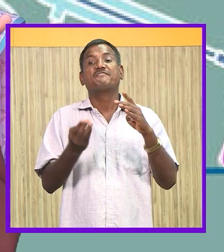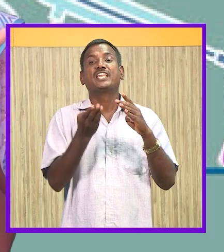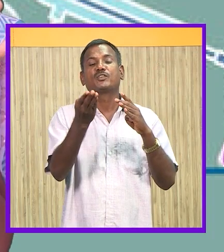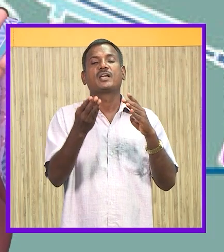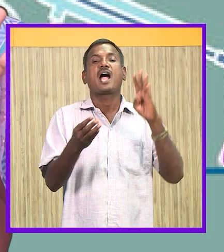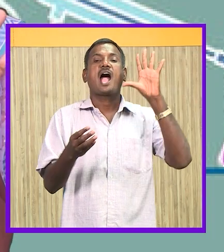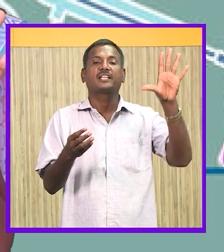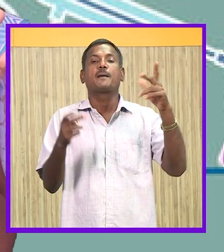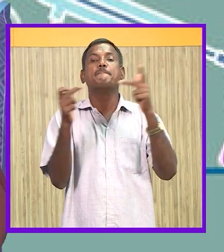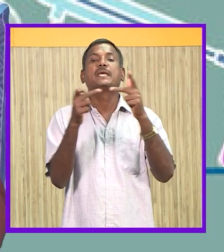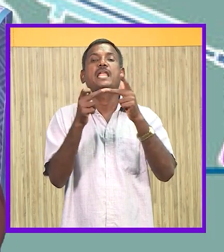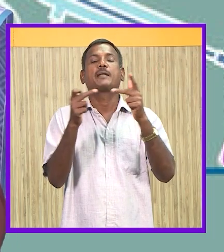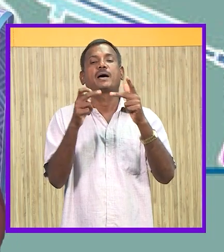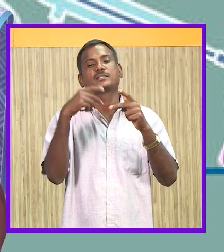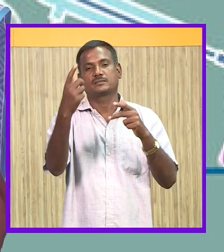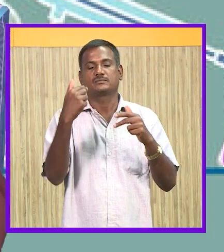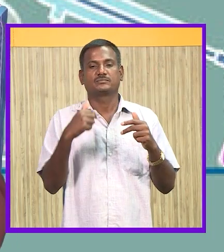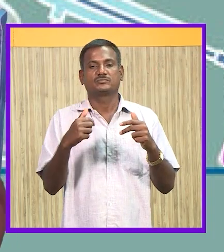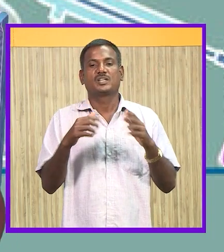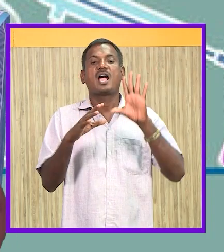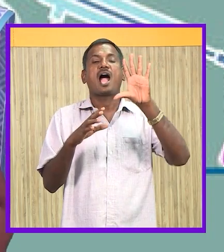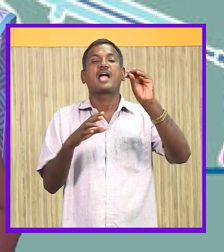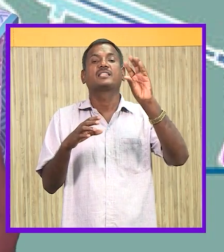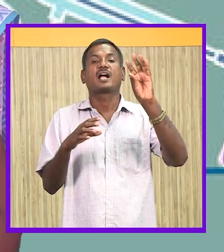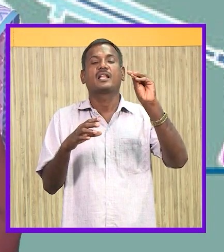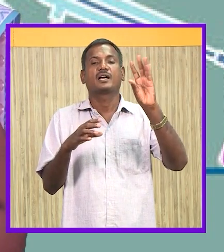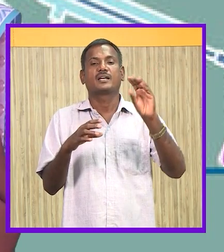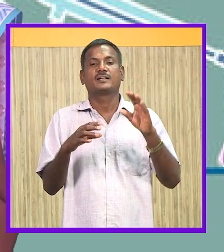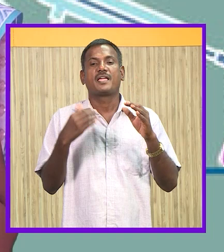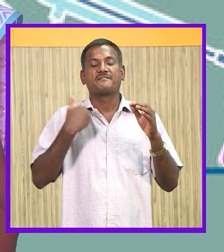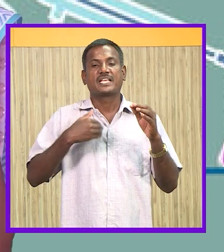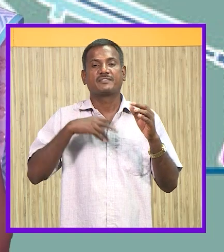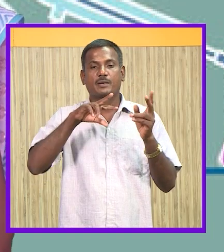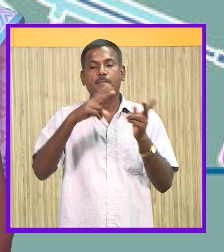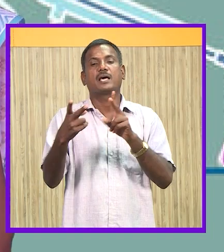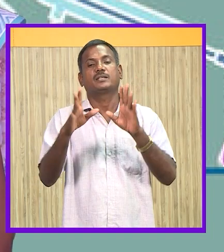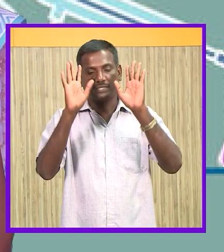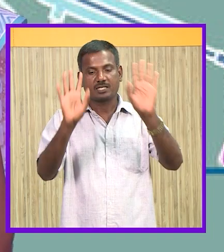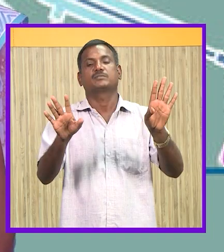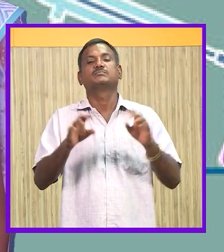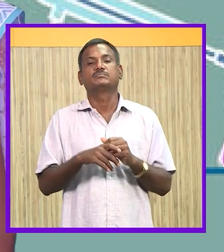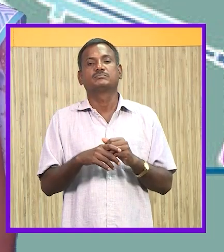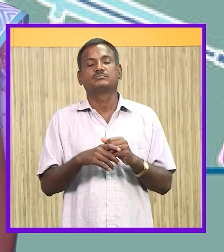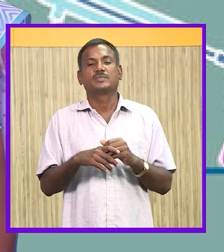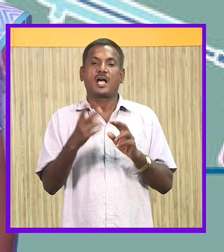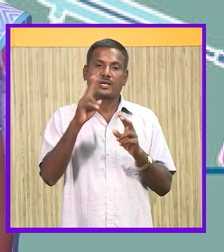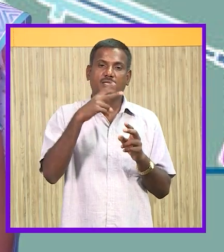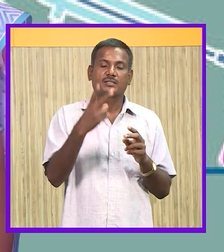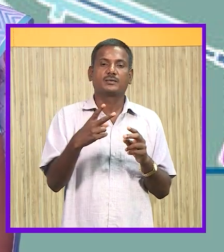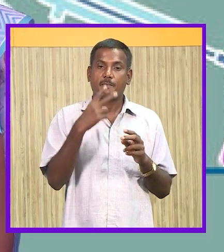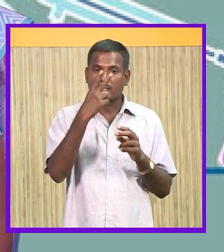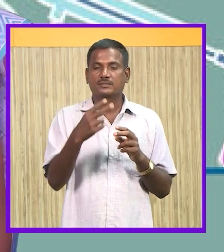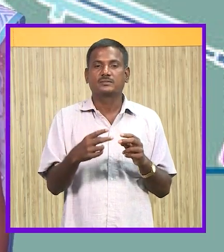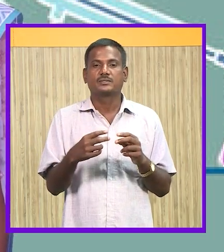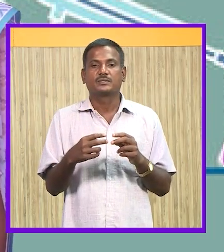வினையூக்கி. ஐந்தாவது மின்சாரம். அப்போ இந்த ஐந்து காரணங்களால் வேதியியல் மாற்றங்கள் நிகழ்கின்றன. அடுத்ததாக நாம்